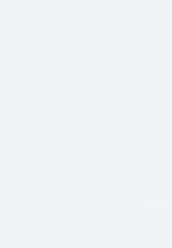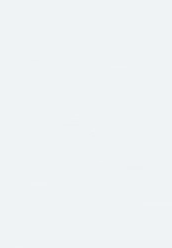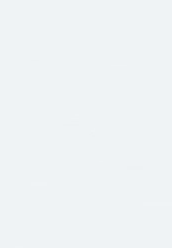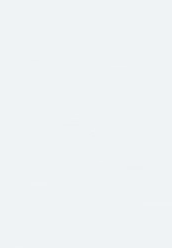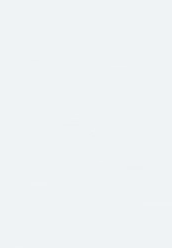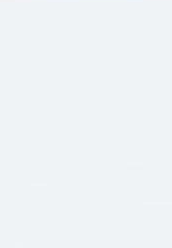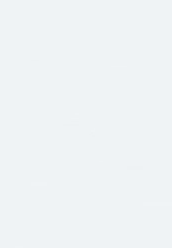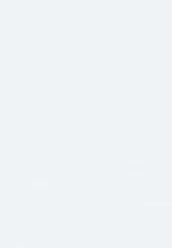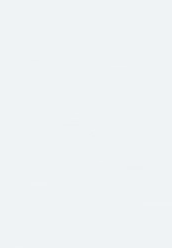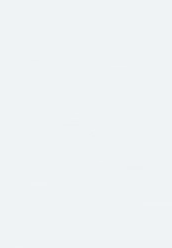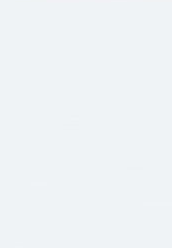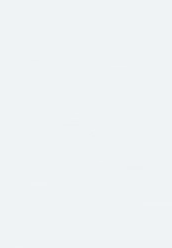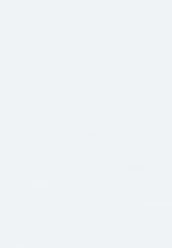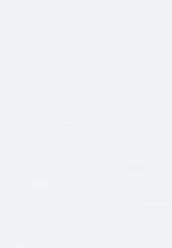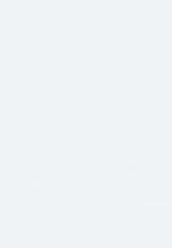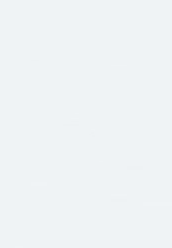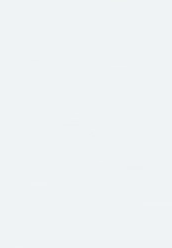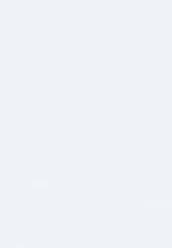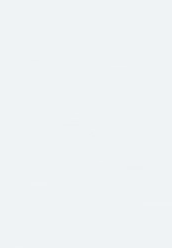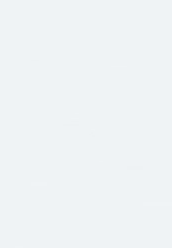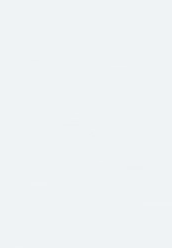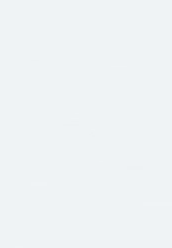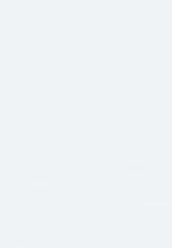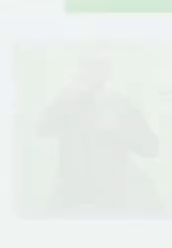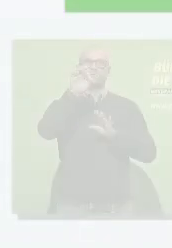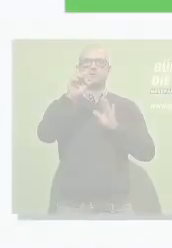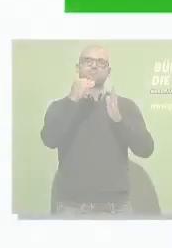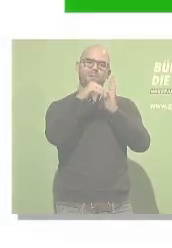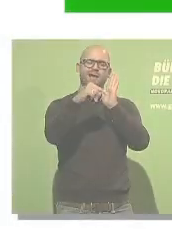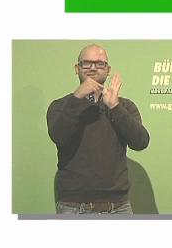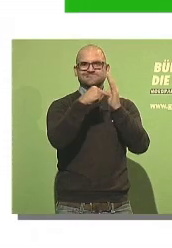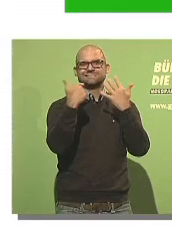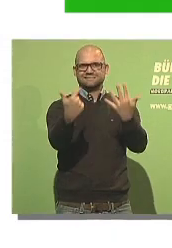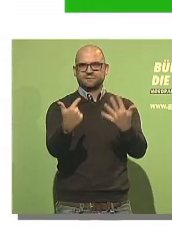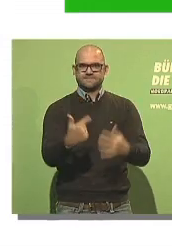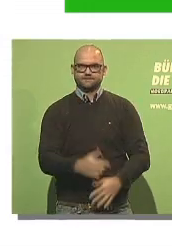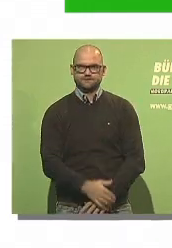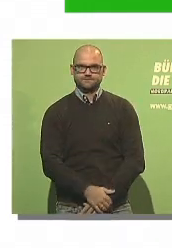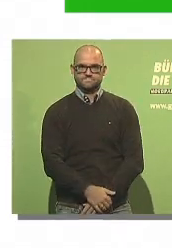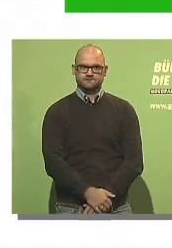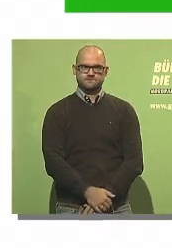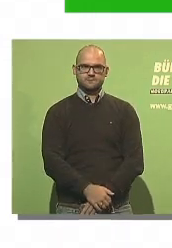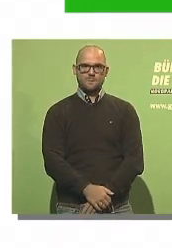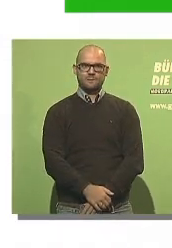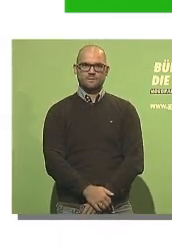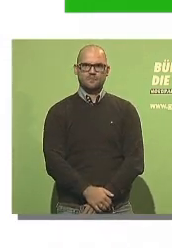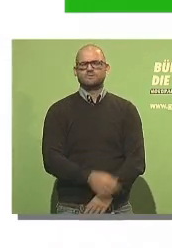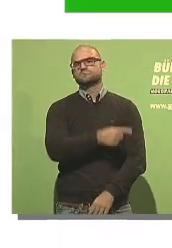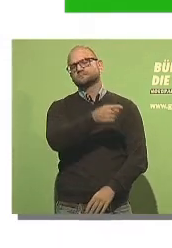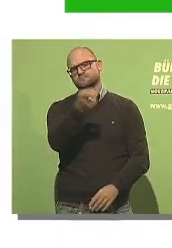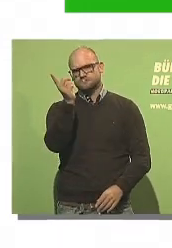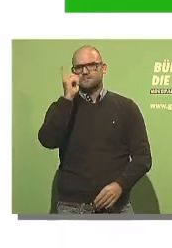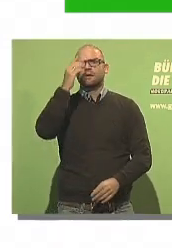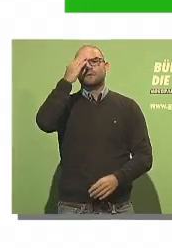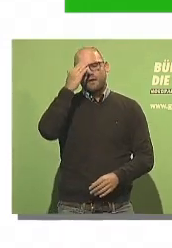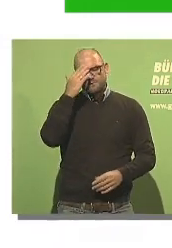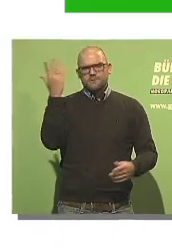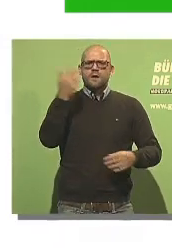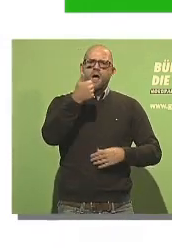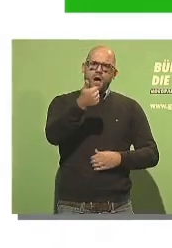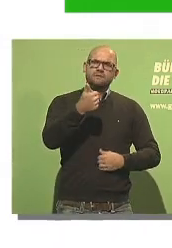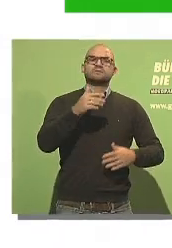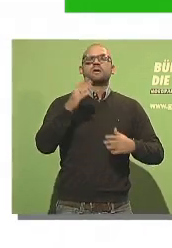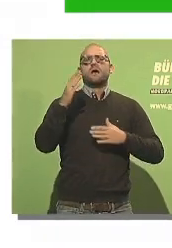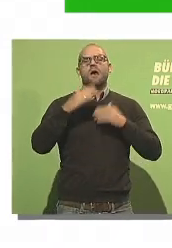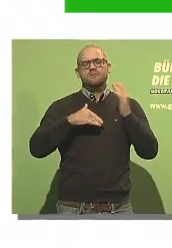Danke, Irene. Dann können wir nun in die Abstimmung zu Platz 7 eintreten. Euch dürfte bekannt sein, dass ihr mit 1 für Enthaltung stimmt,